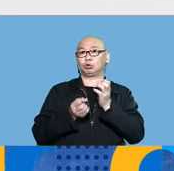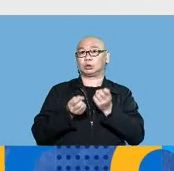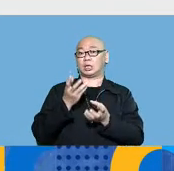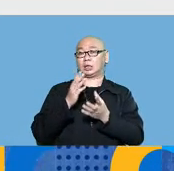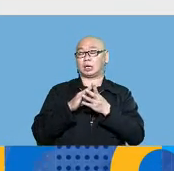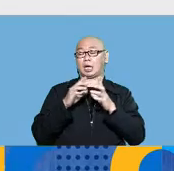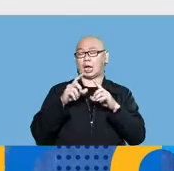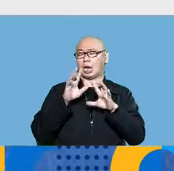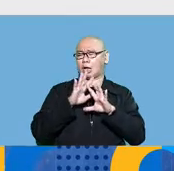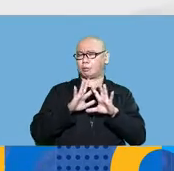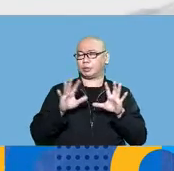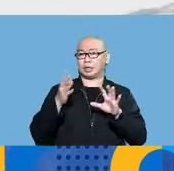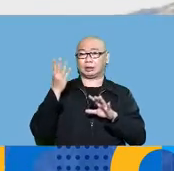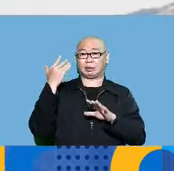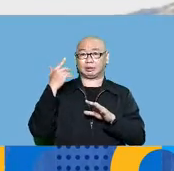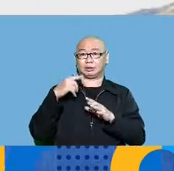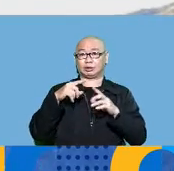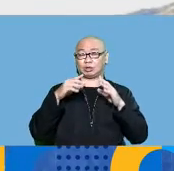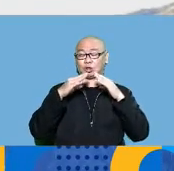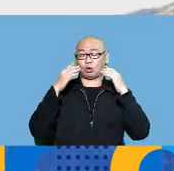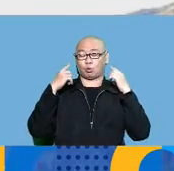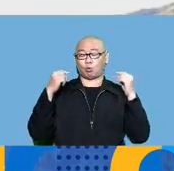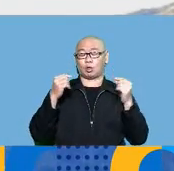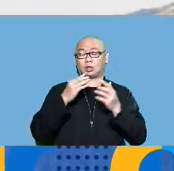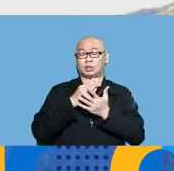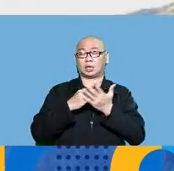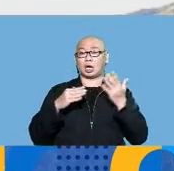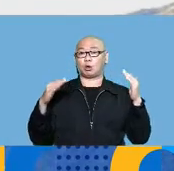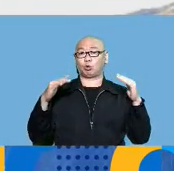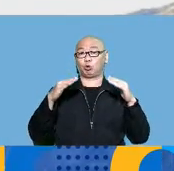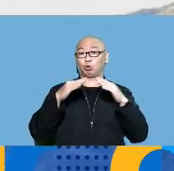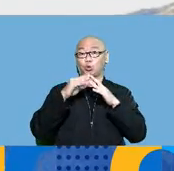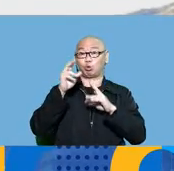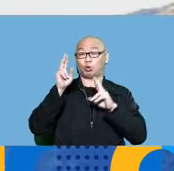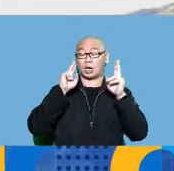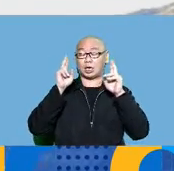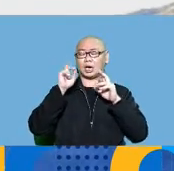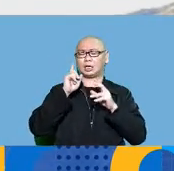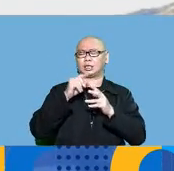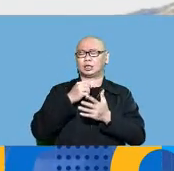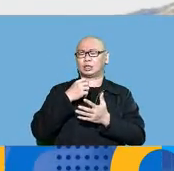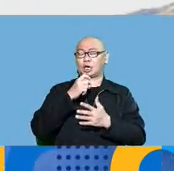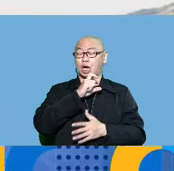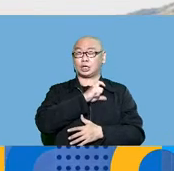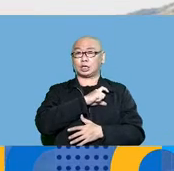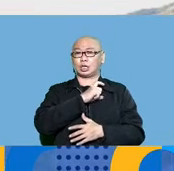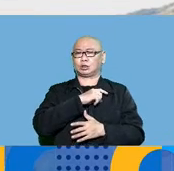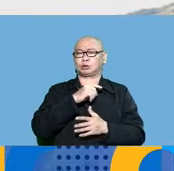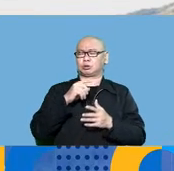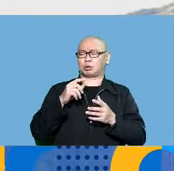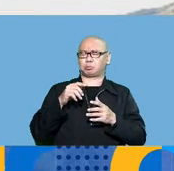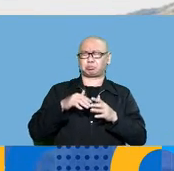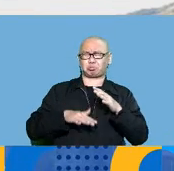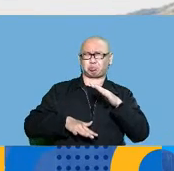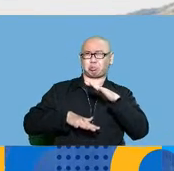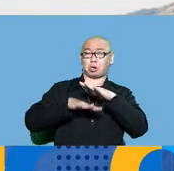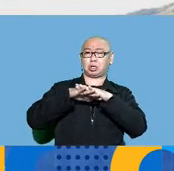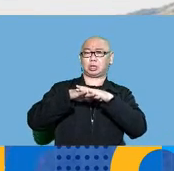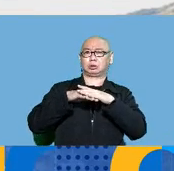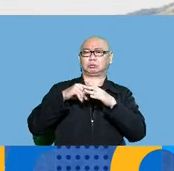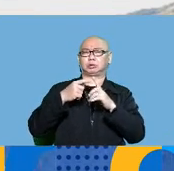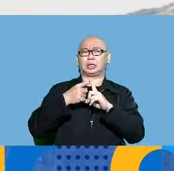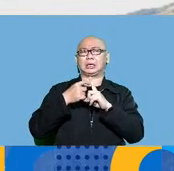di gunung di Jawa Tengah, Gunung Ungaran memiliki kekayaan hayati yang melimpah, mulai dari